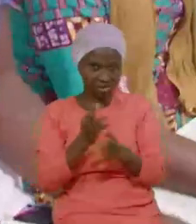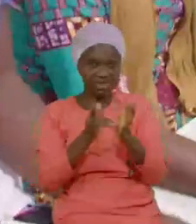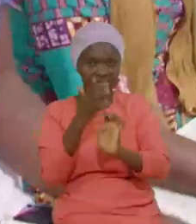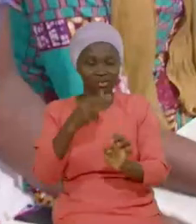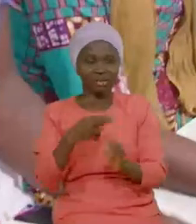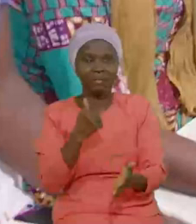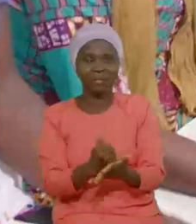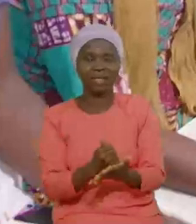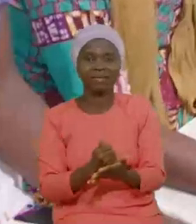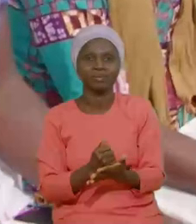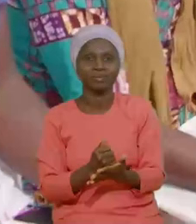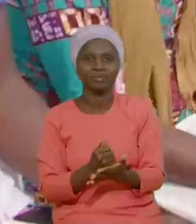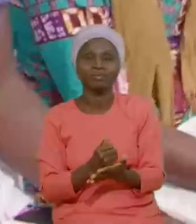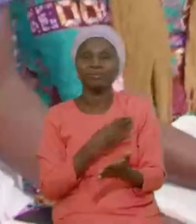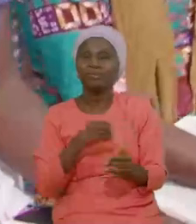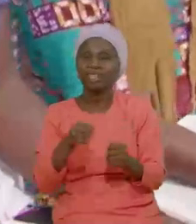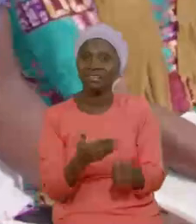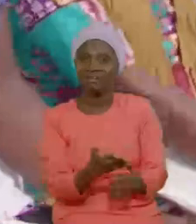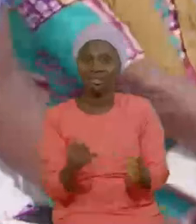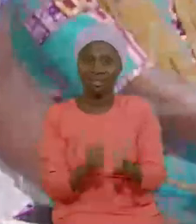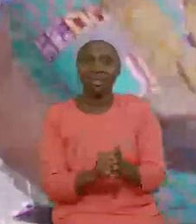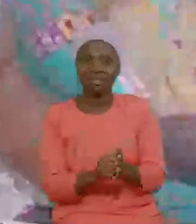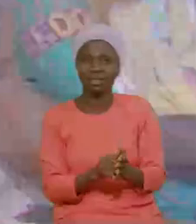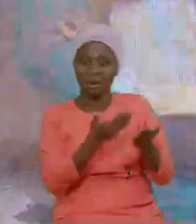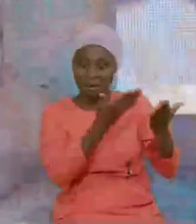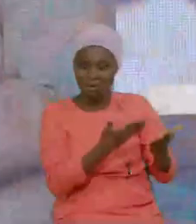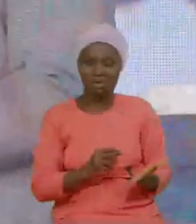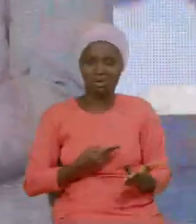Et Dieu merci aujourd'hui, il va changer ton monde intérieur.